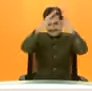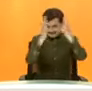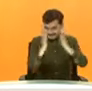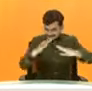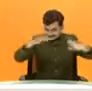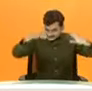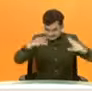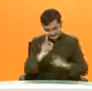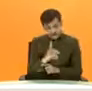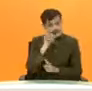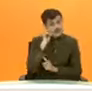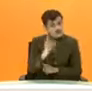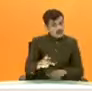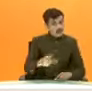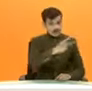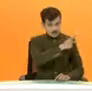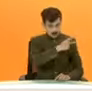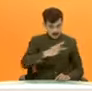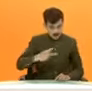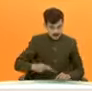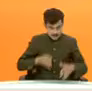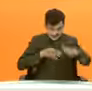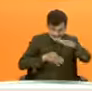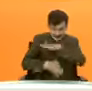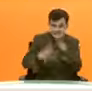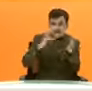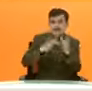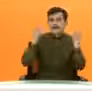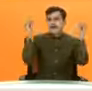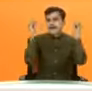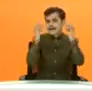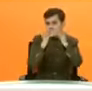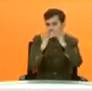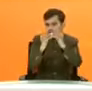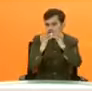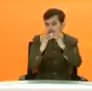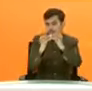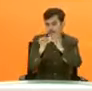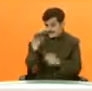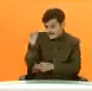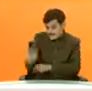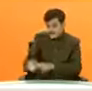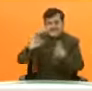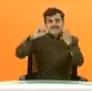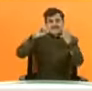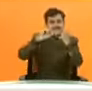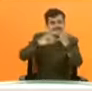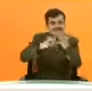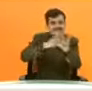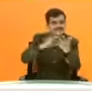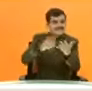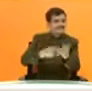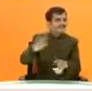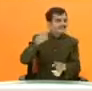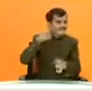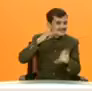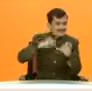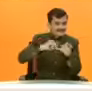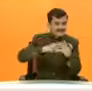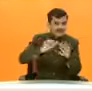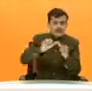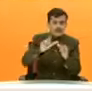लेकिन कर्नाटका के बागलकोट में रहने वाले श्री शैल तेली जी ने मैदानों में सेब